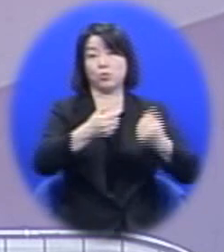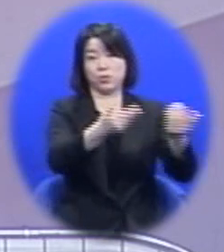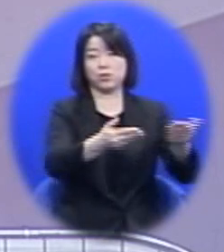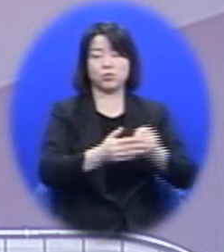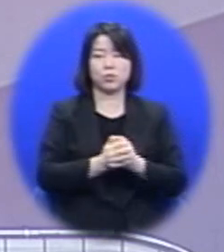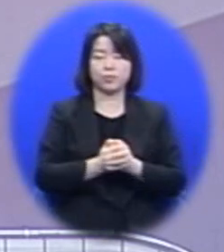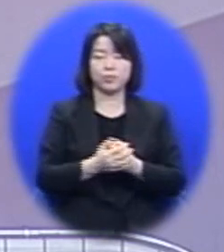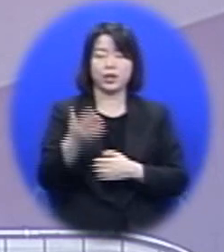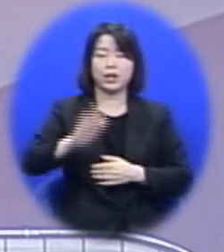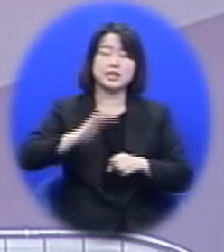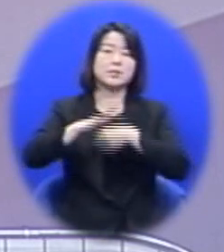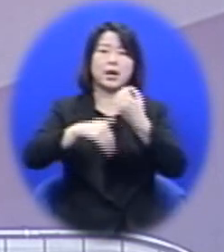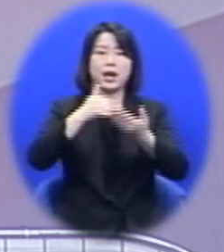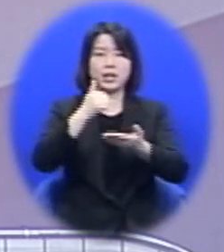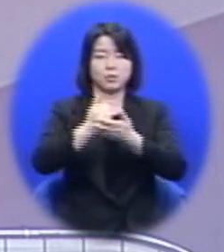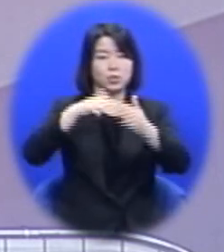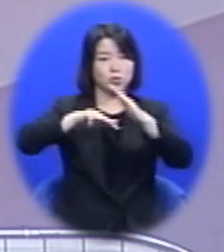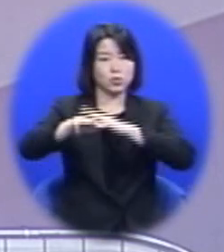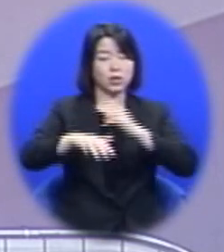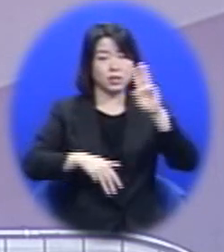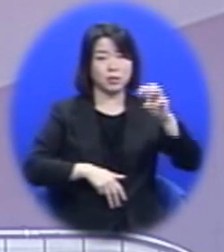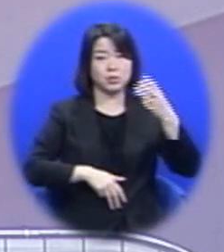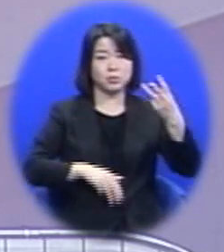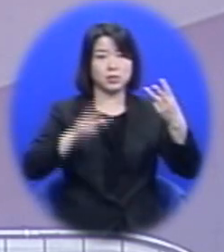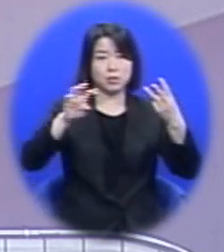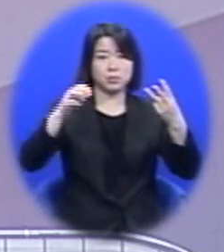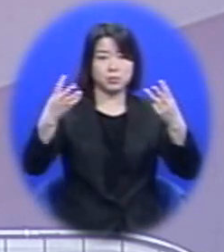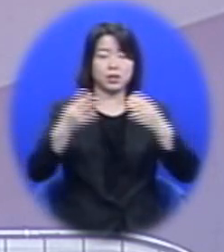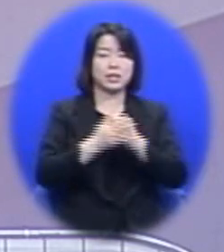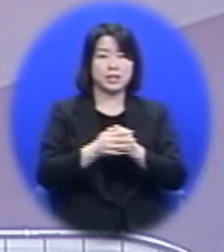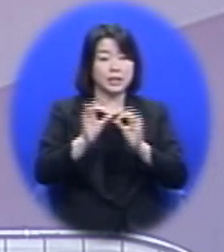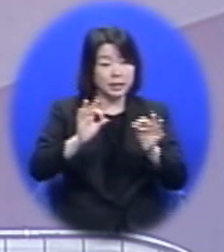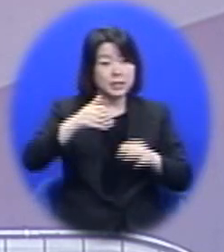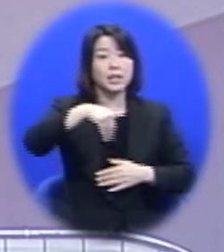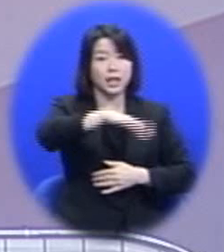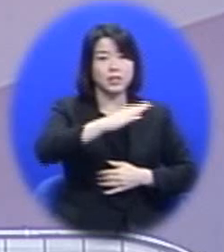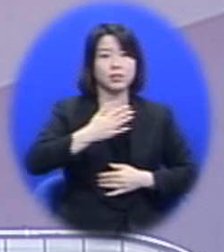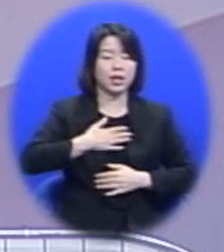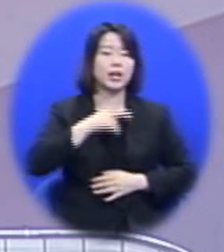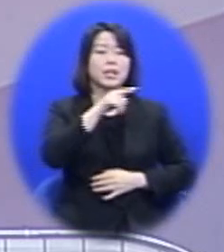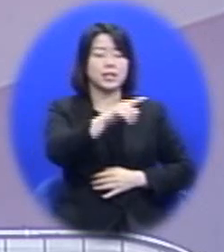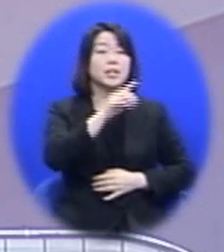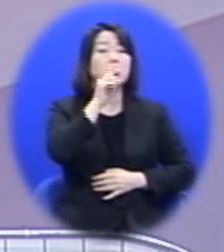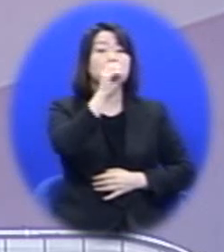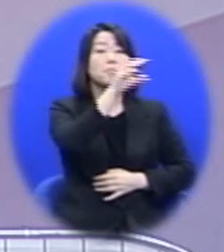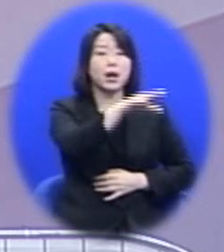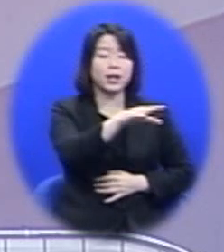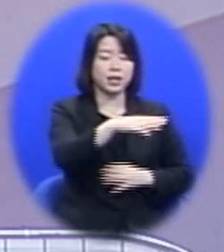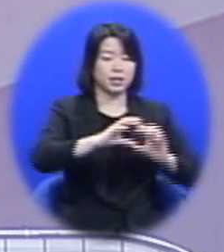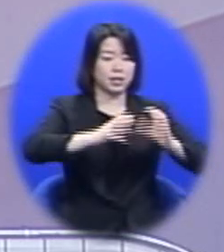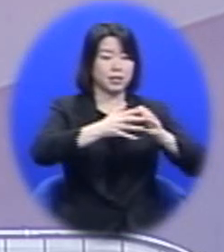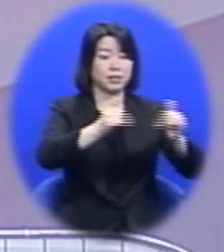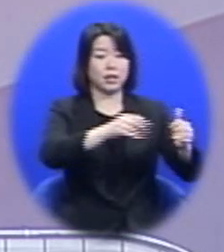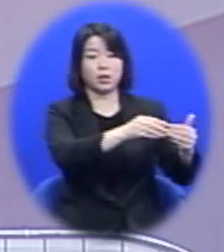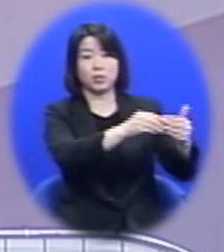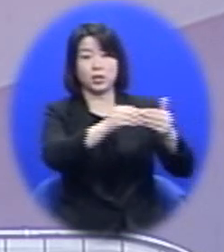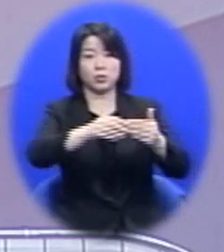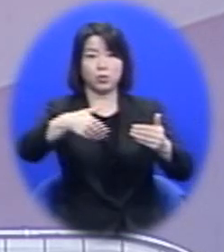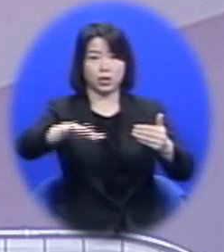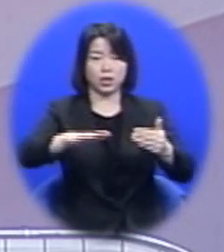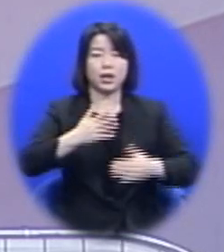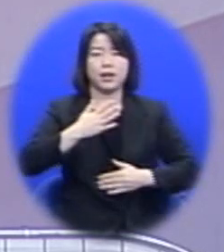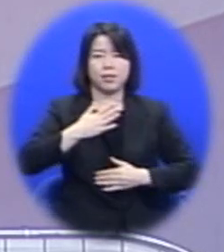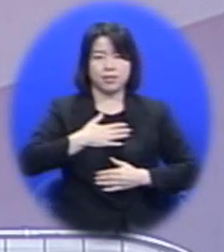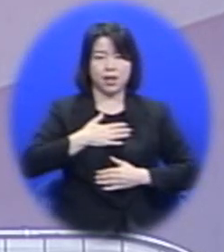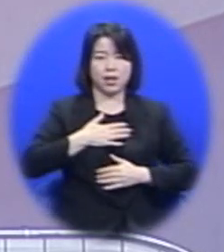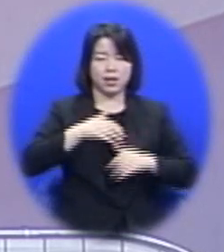출애굽기 32장 34절에 보면 이제 가서 내가 네게 말한 곳으로 백성을 인도하라. 내 사자가